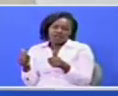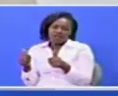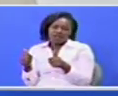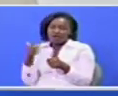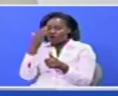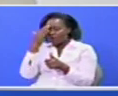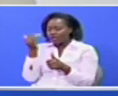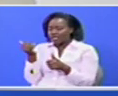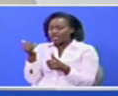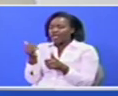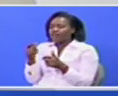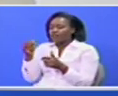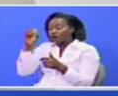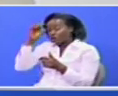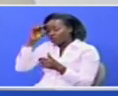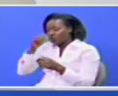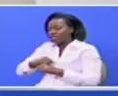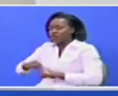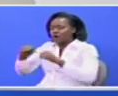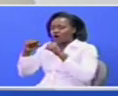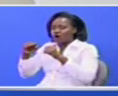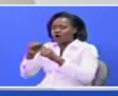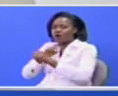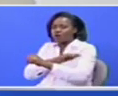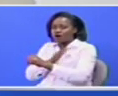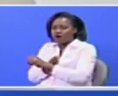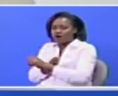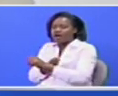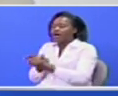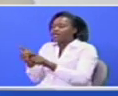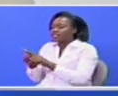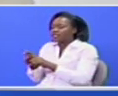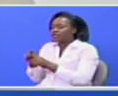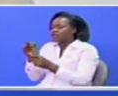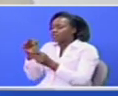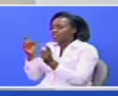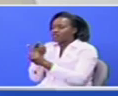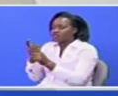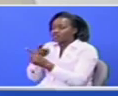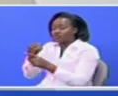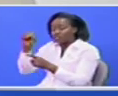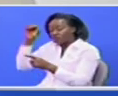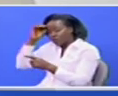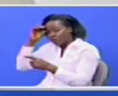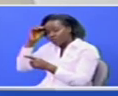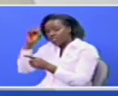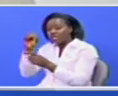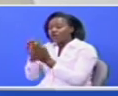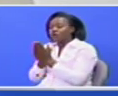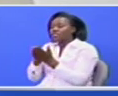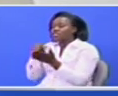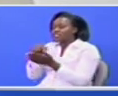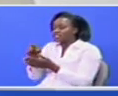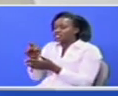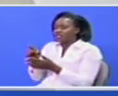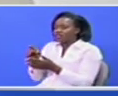sababu kaunti ina uwezo. Mm-hmm. Na kila kaunti ina mikakati zake za kupambana na mikasa na wako pia na njia ya kuwasiliana na